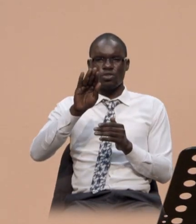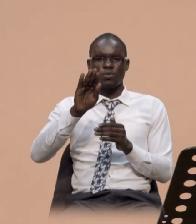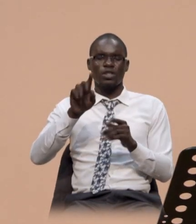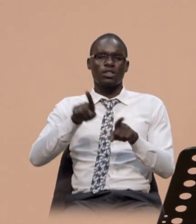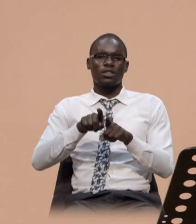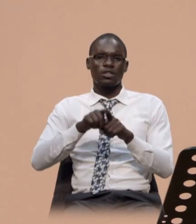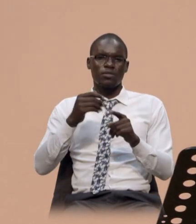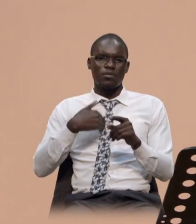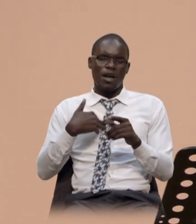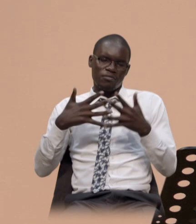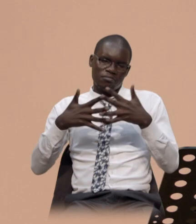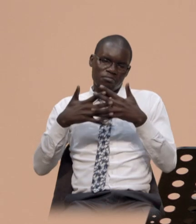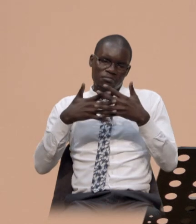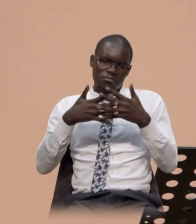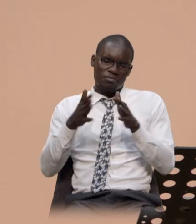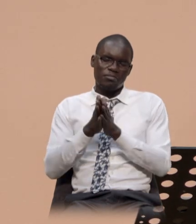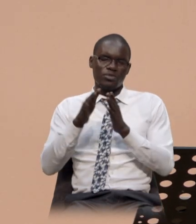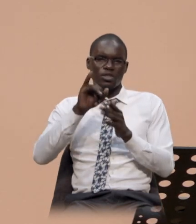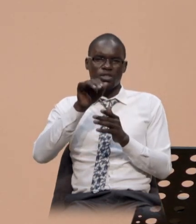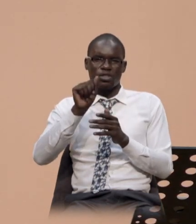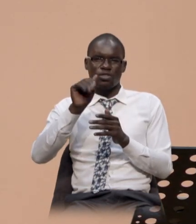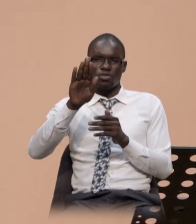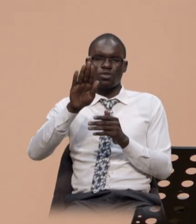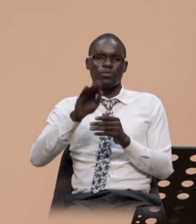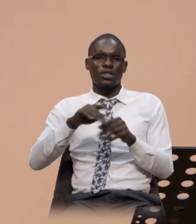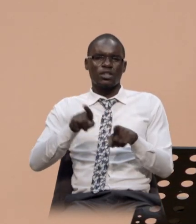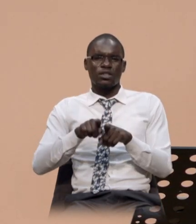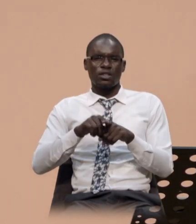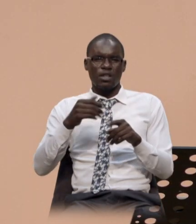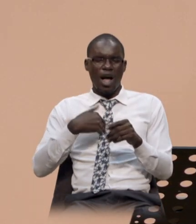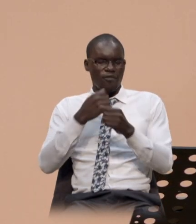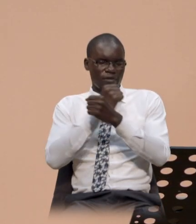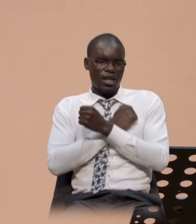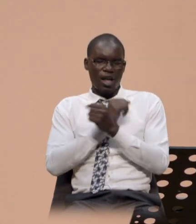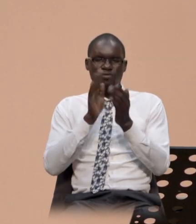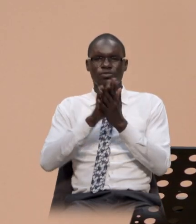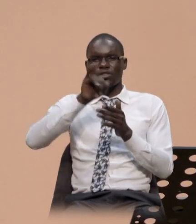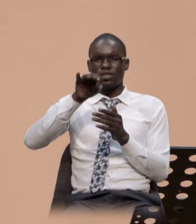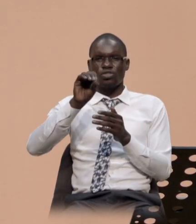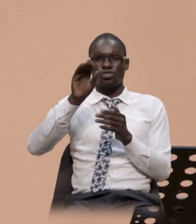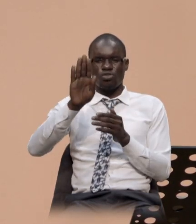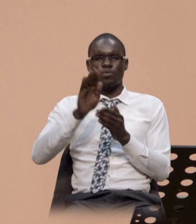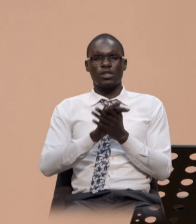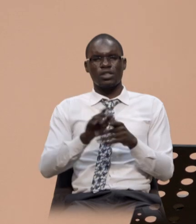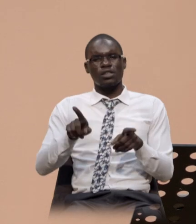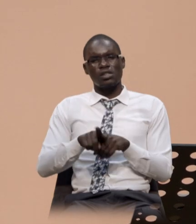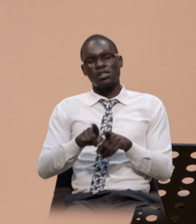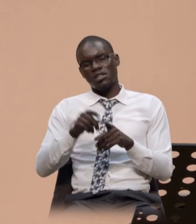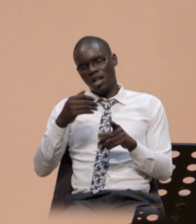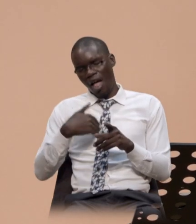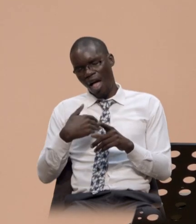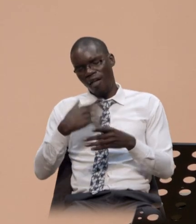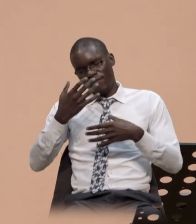ushirika, harmony iliyokuwa kati yake na Ayubu. Jinsi Mungu alivyokuwa na upendo na Ayubu. Jinsi Mungu alivyokuwa